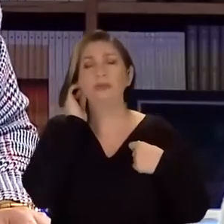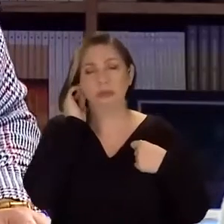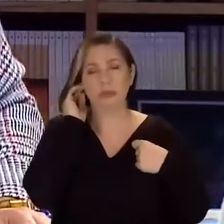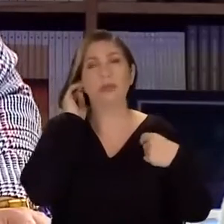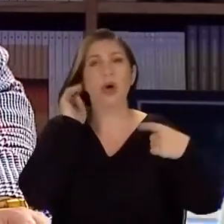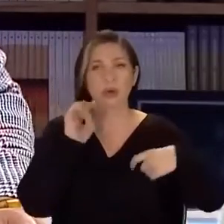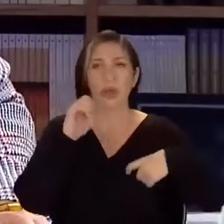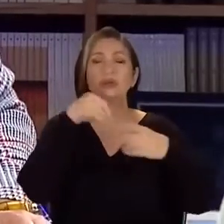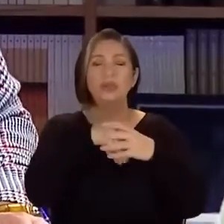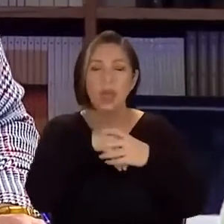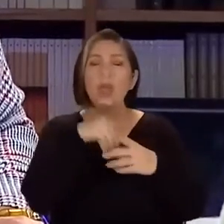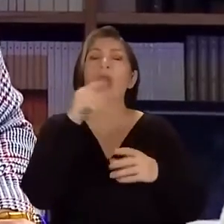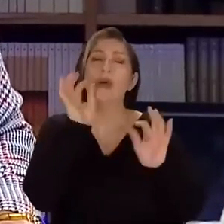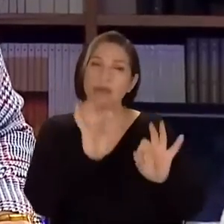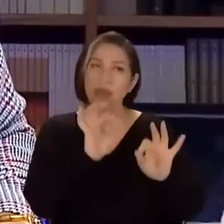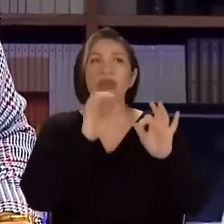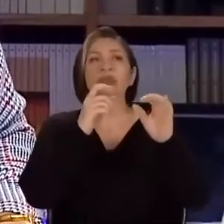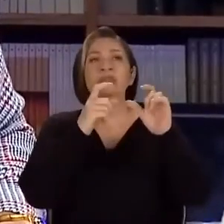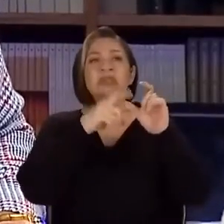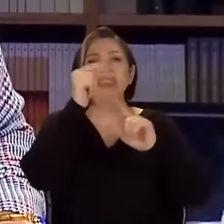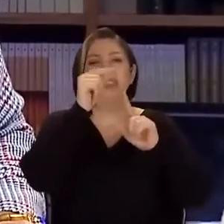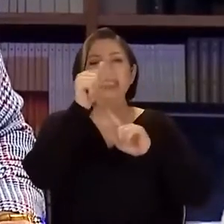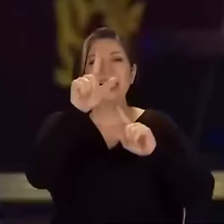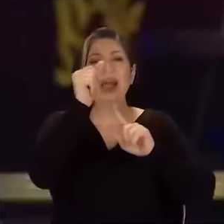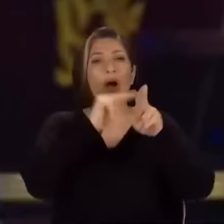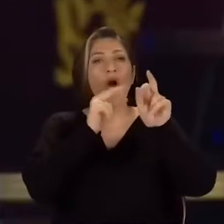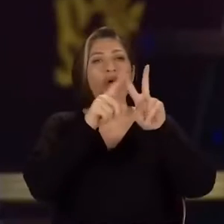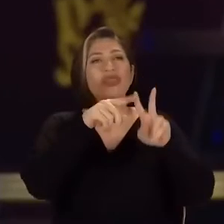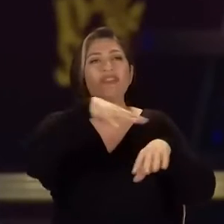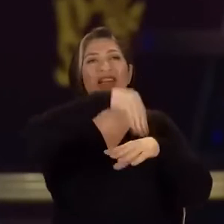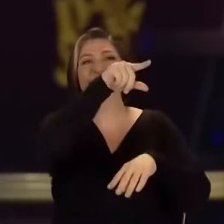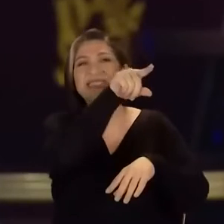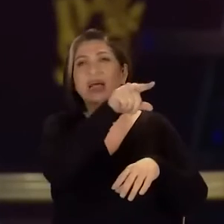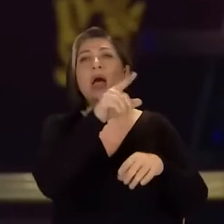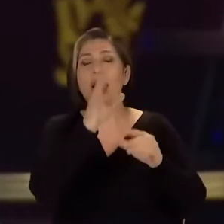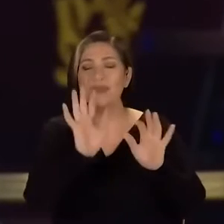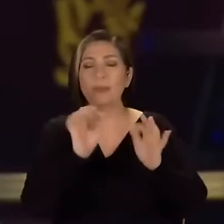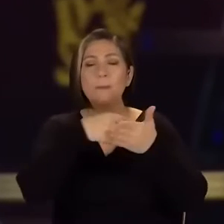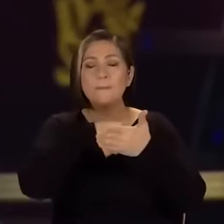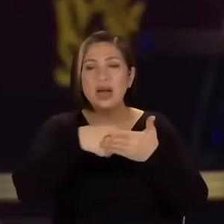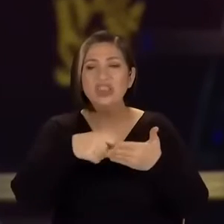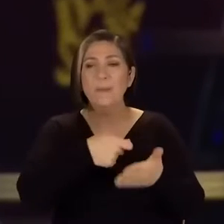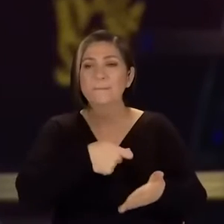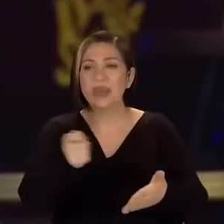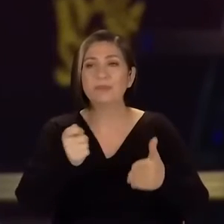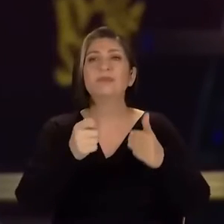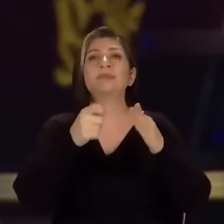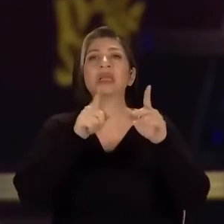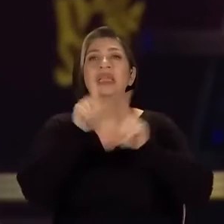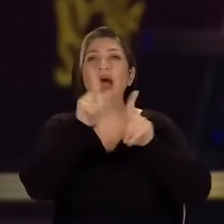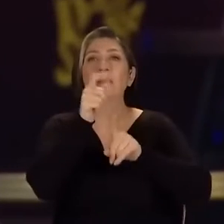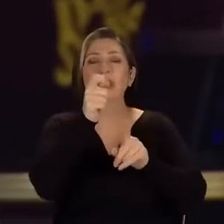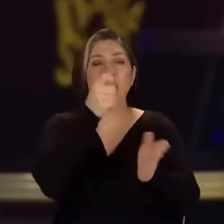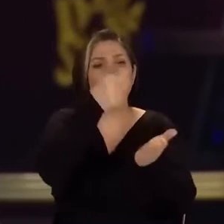şirketler için de evet. Silikon Vadisi. Yani kripto para teknolojileriyle ilgilenen firmalarda maaş ve veya primlerin kripto parayla